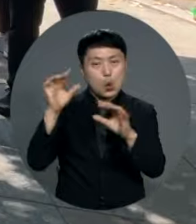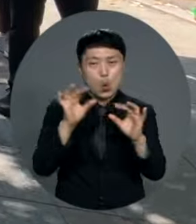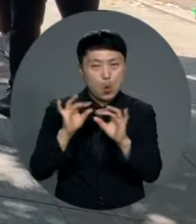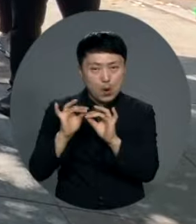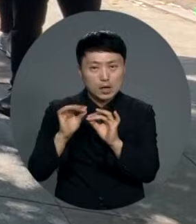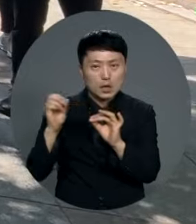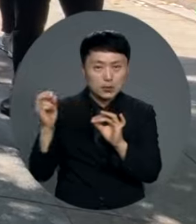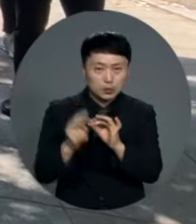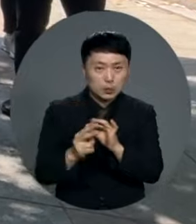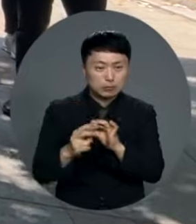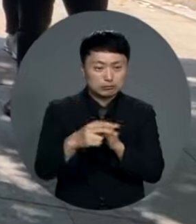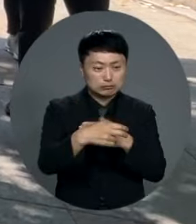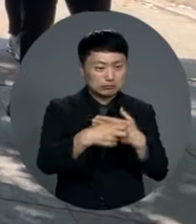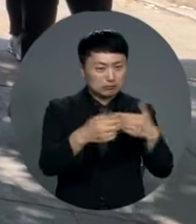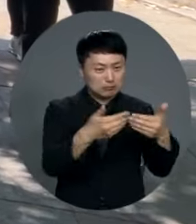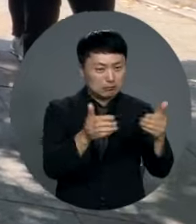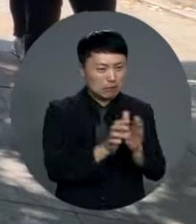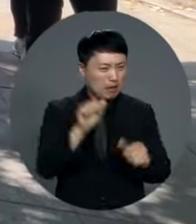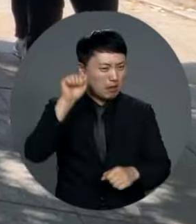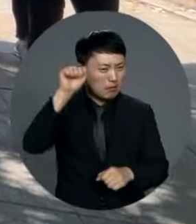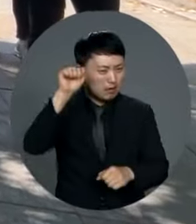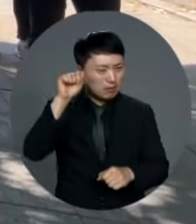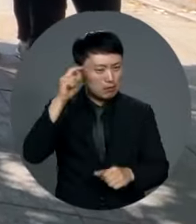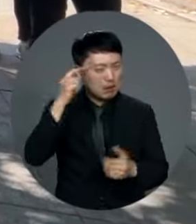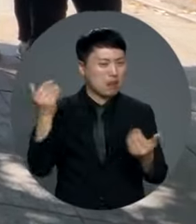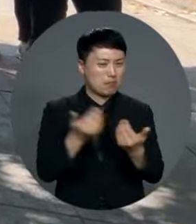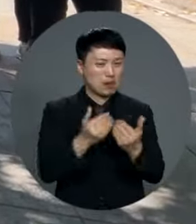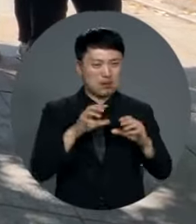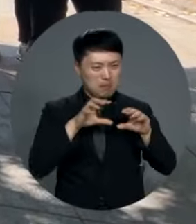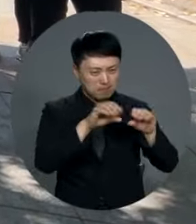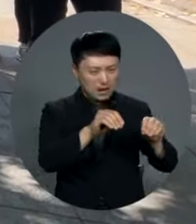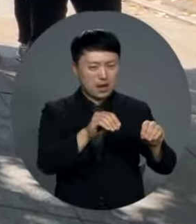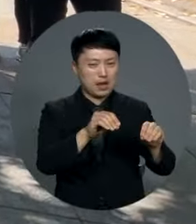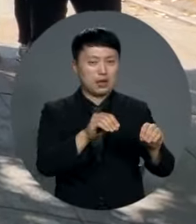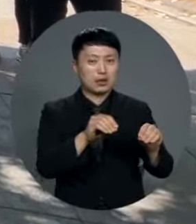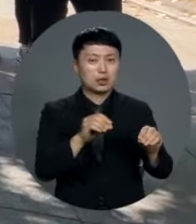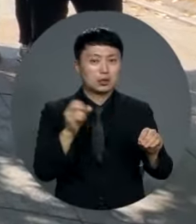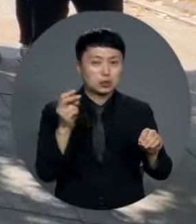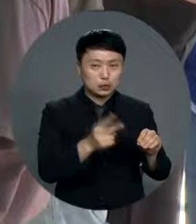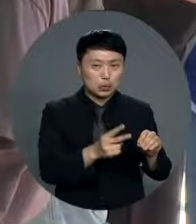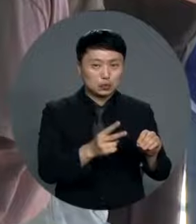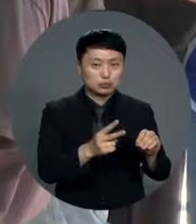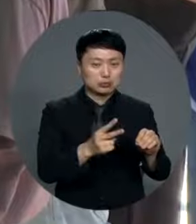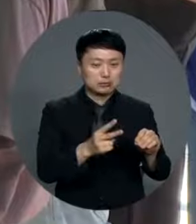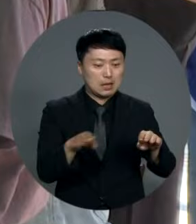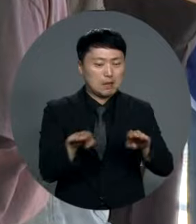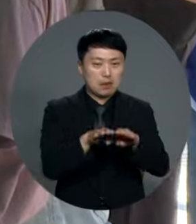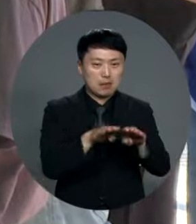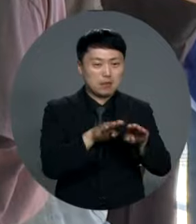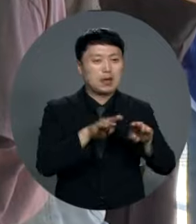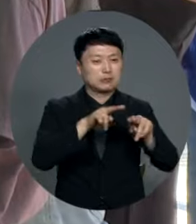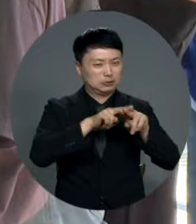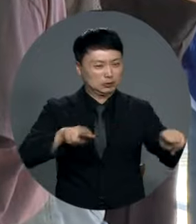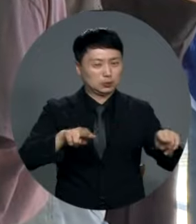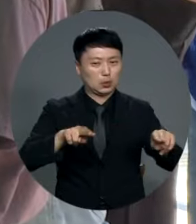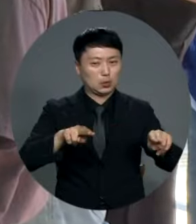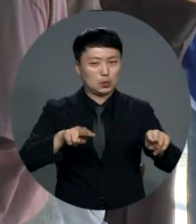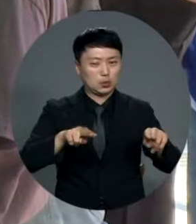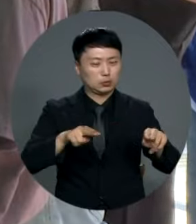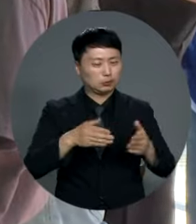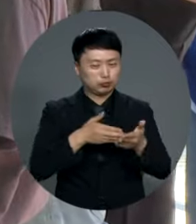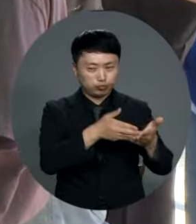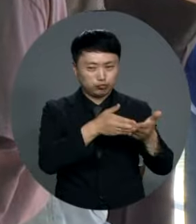집단 행동에 반대하고 있다면서 기득권 지키기를 내려놓고 집단 휴진을 철회해야 한다고